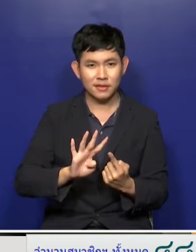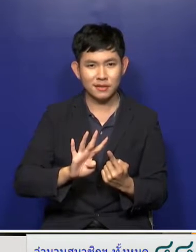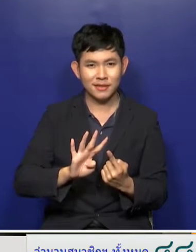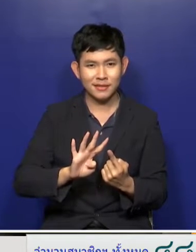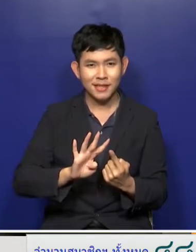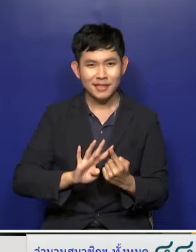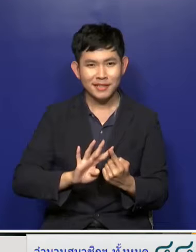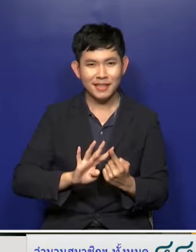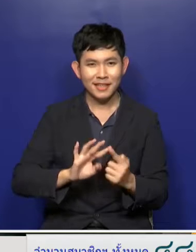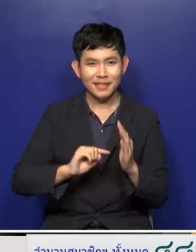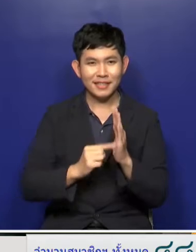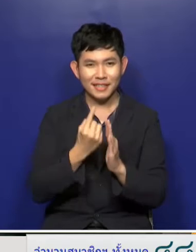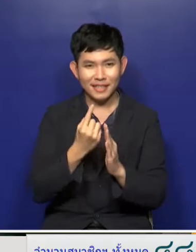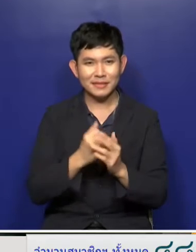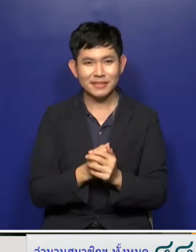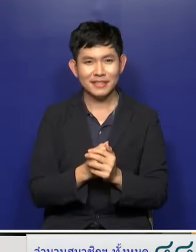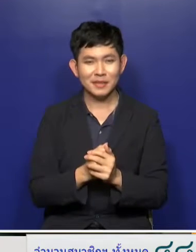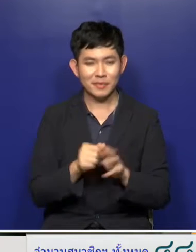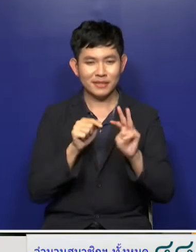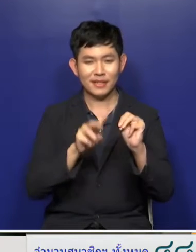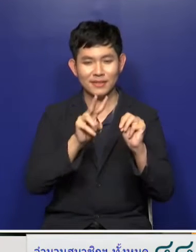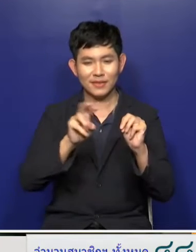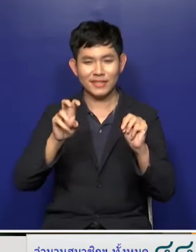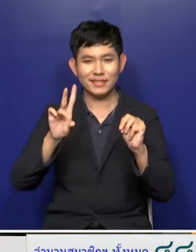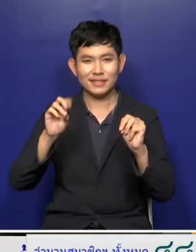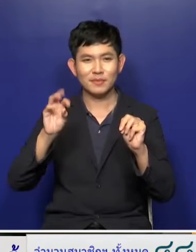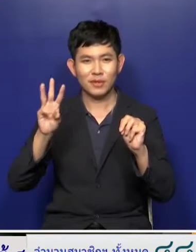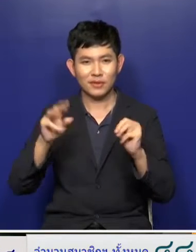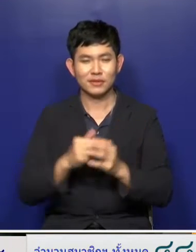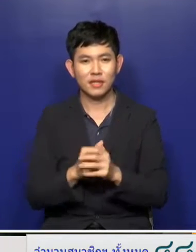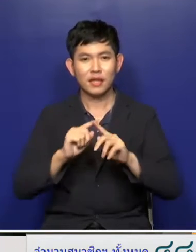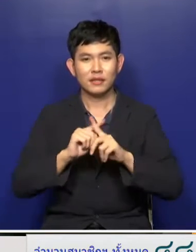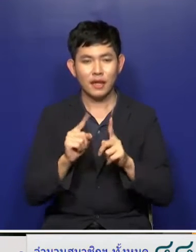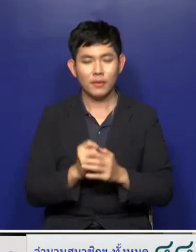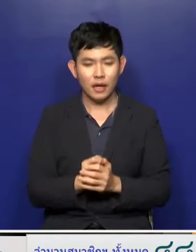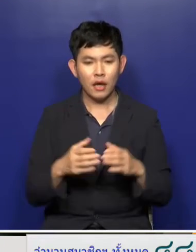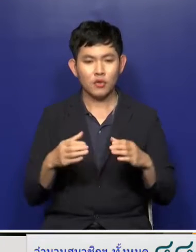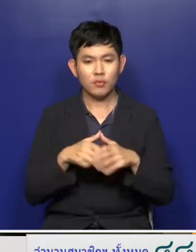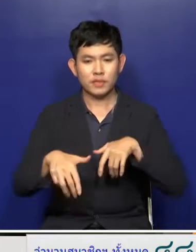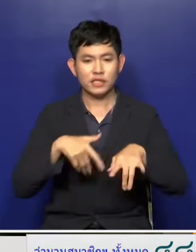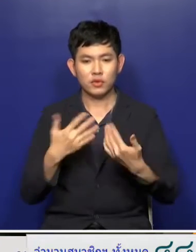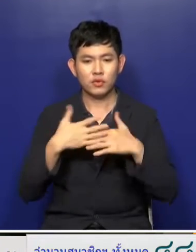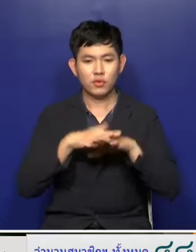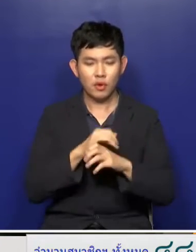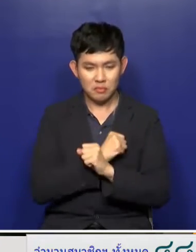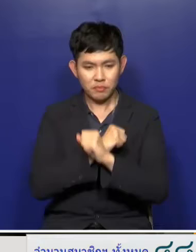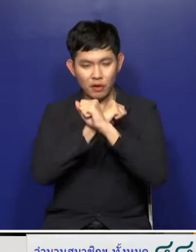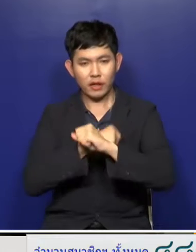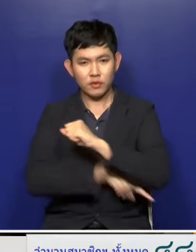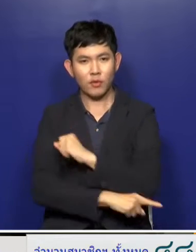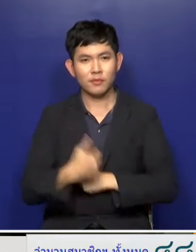ิ่มจาก 276 เนี่ยท่านจะส่งเสรอไม่มีกัส่นรวบของพาประชาชนในการต่อต้านธุจริษ